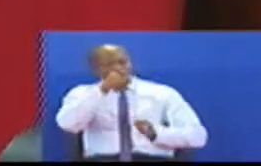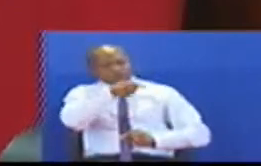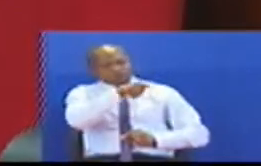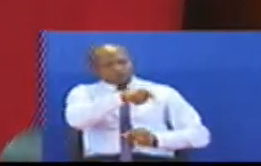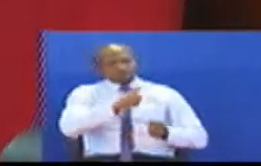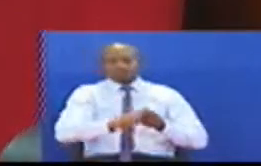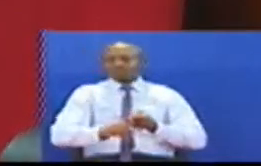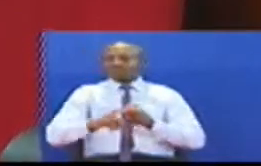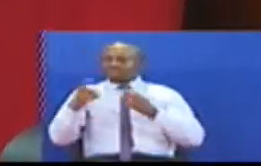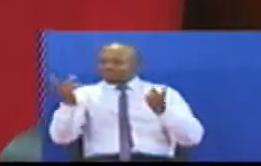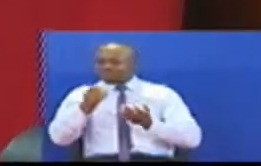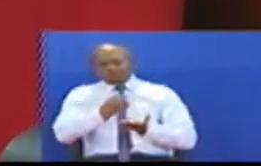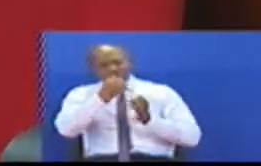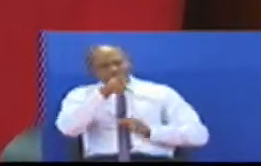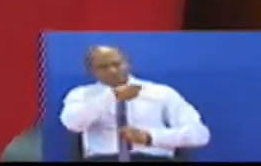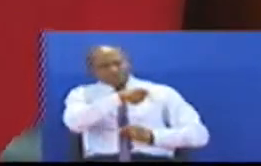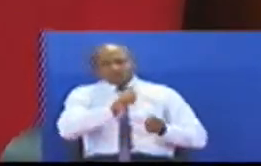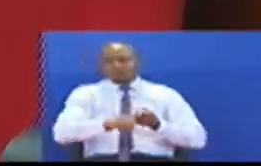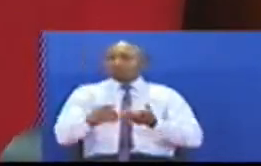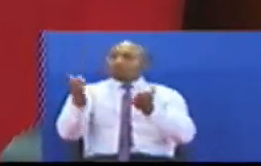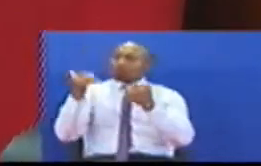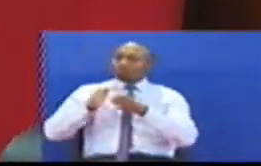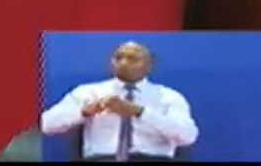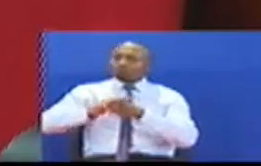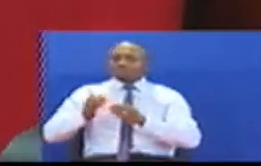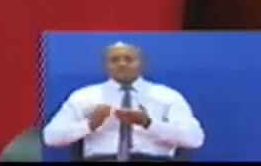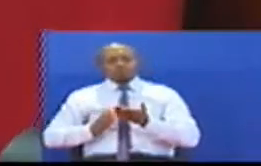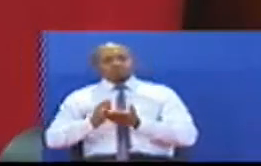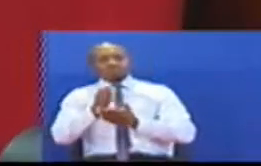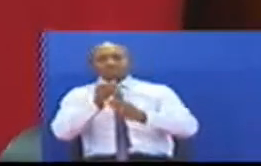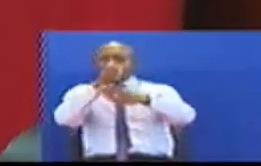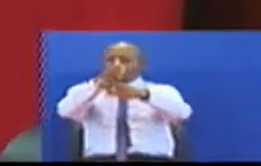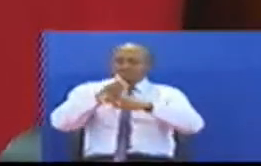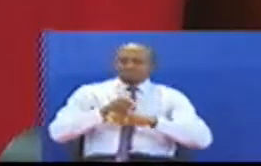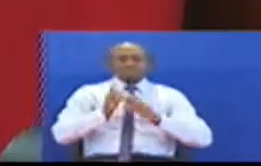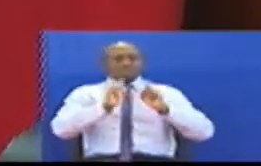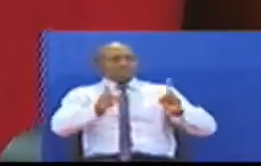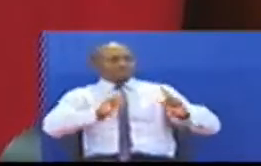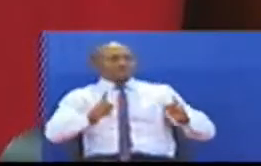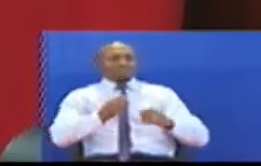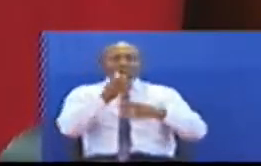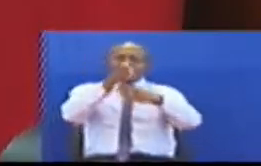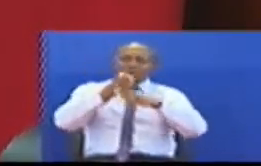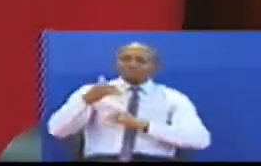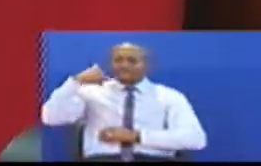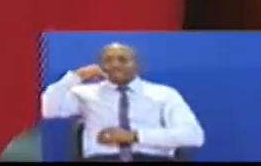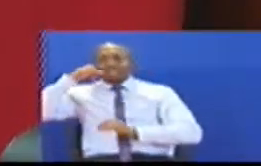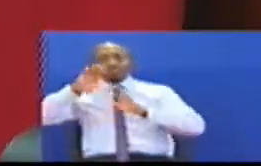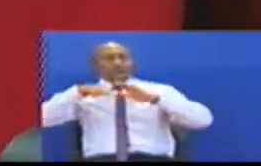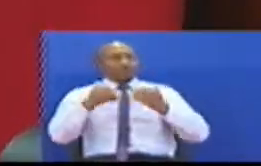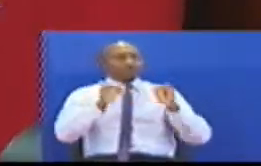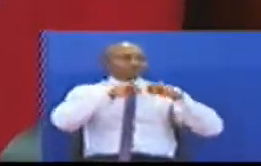na huu mfuko tunaweza tukatumia labda kupitia makampuni mbalimbali kama makampuni ya simu au pengine kama taasisi